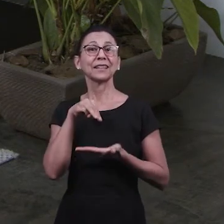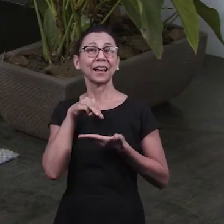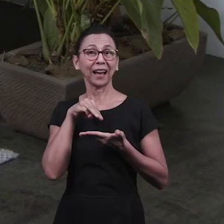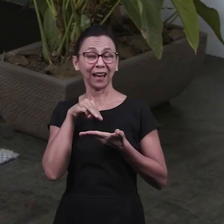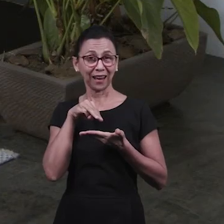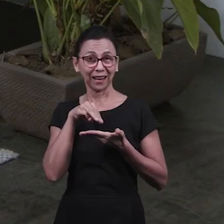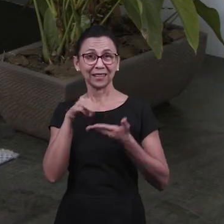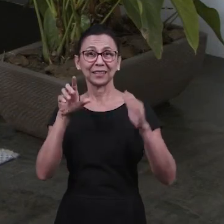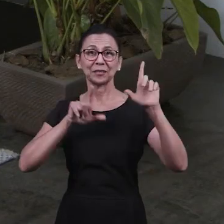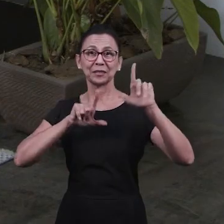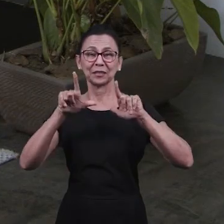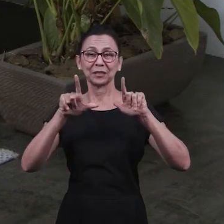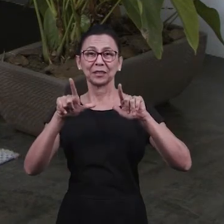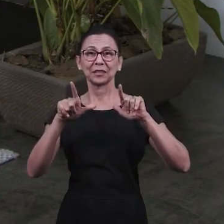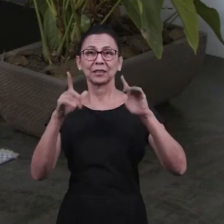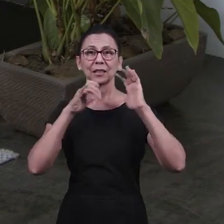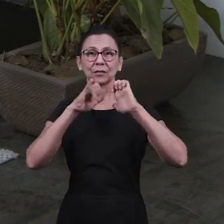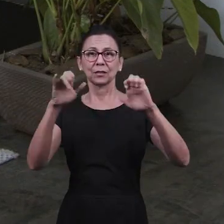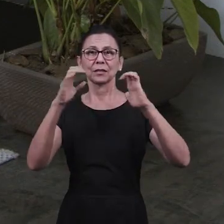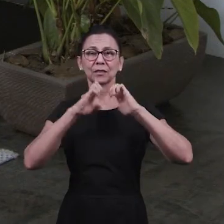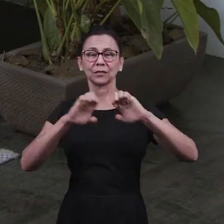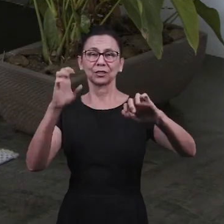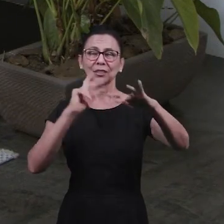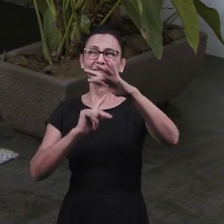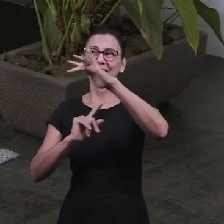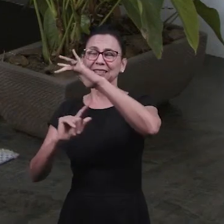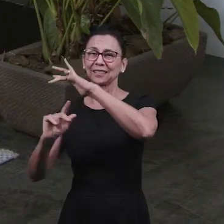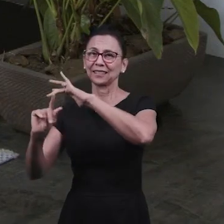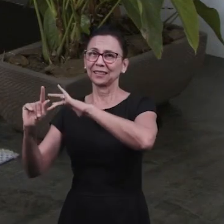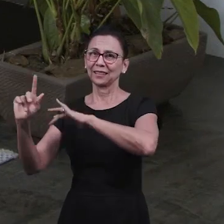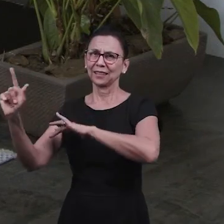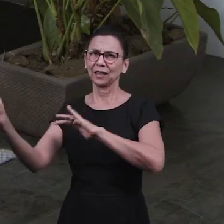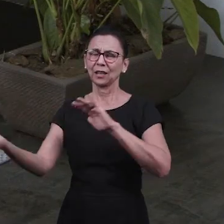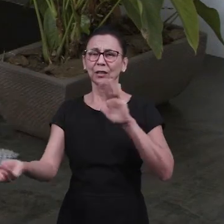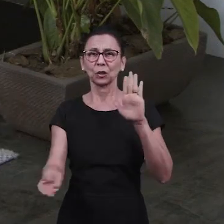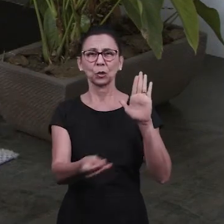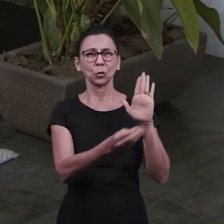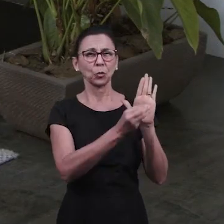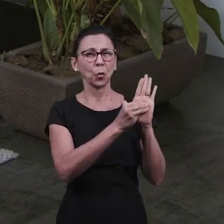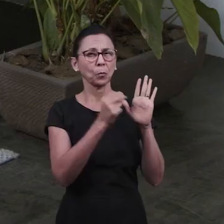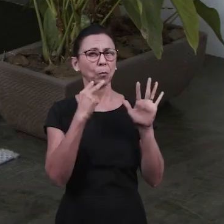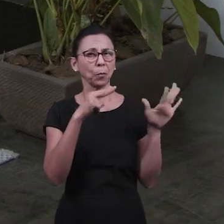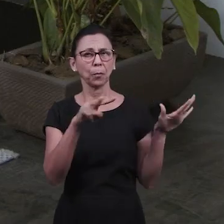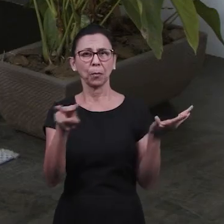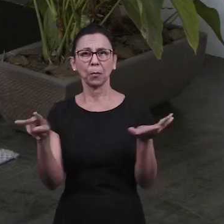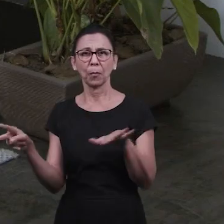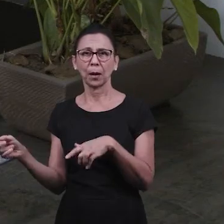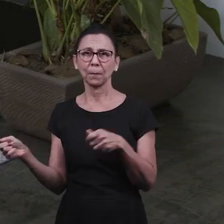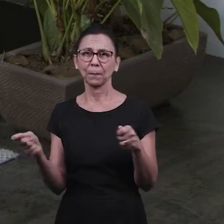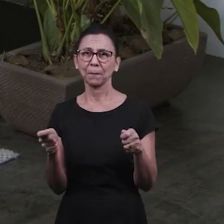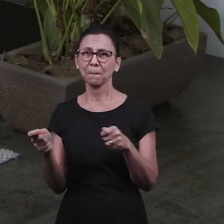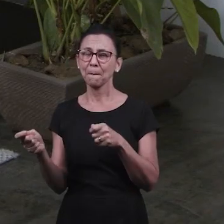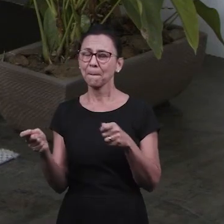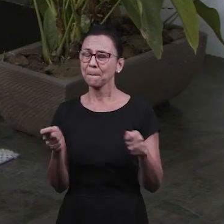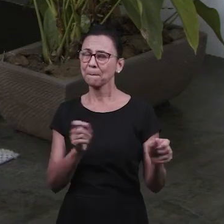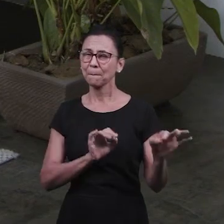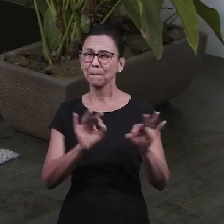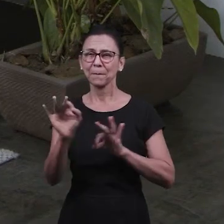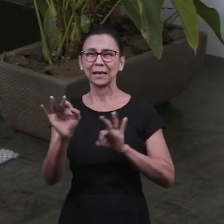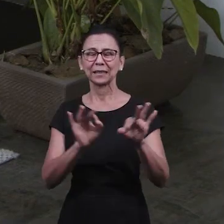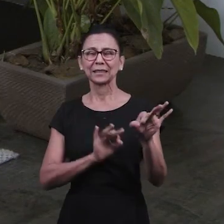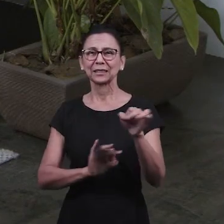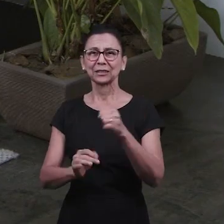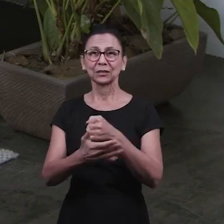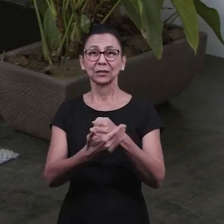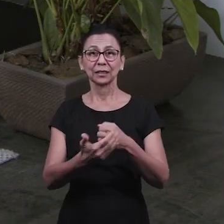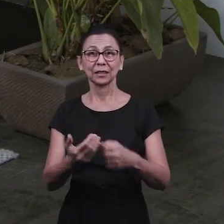Maranatha, un programme en annonçant l'Évangile éternel. Ce contenu hebdomadaire qui est préparé avec